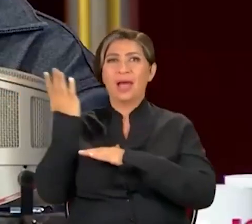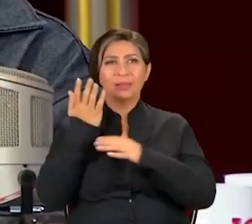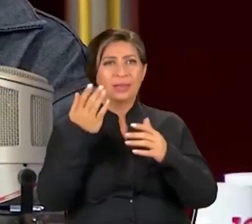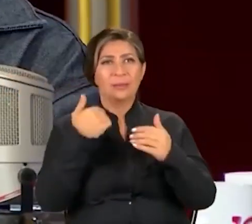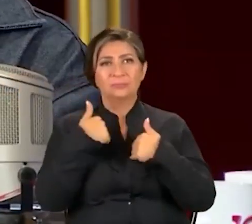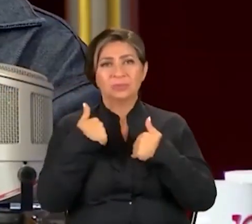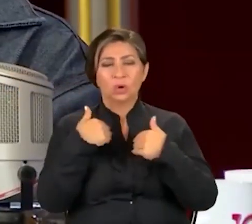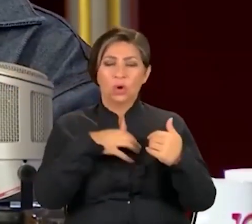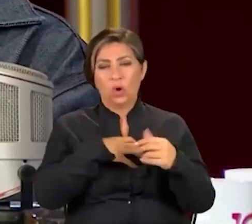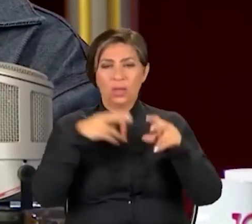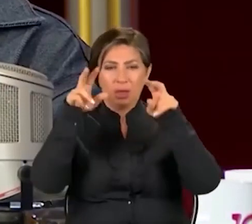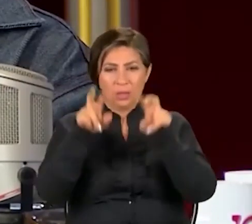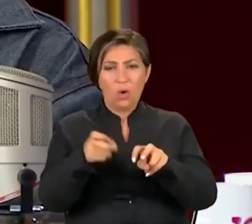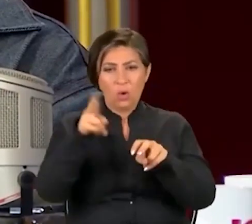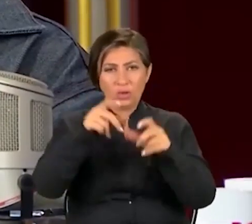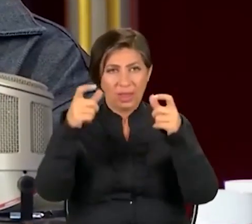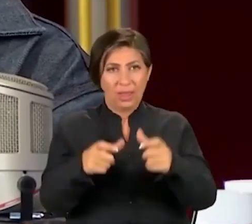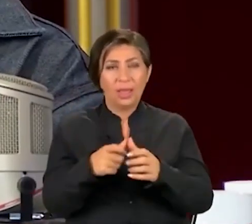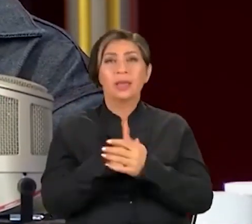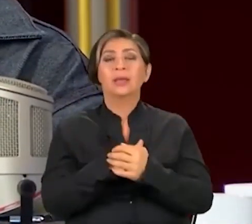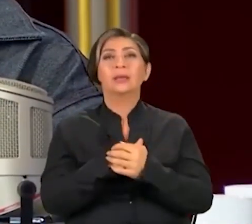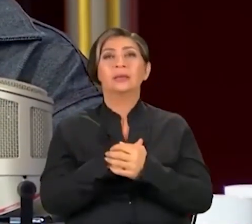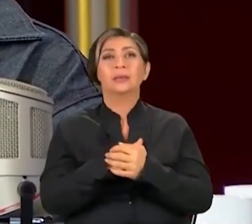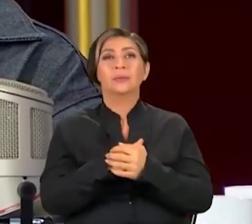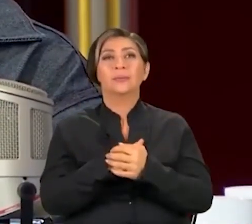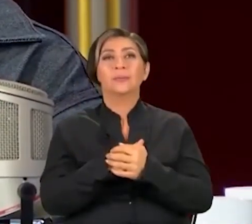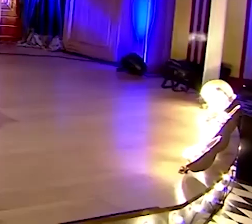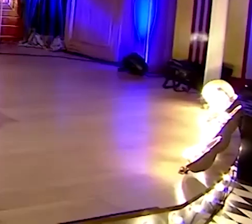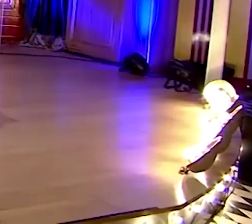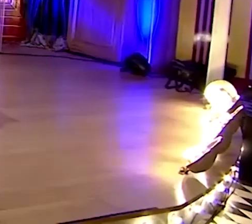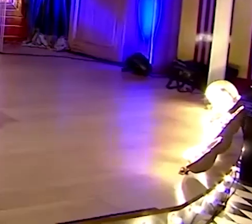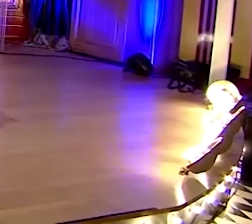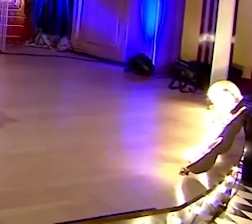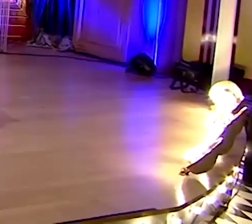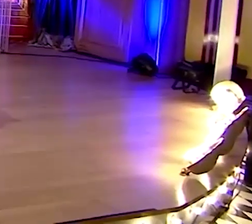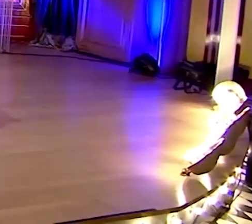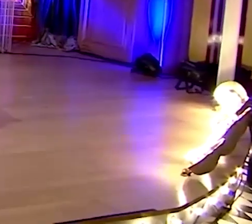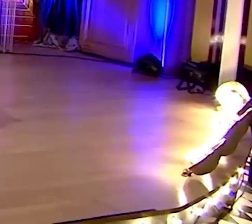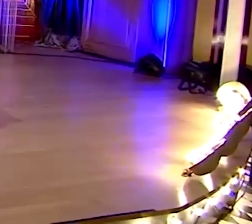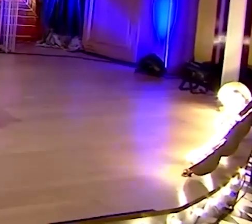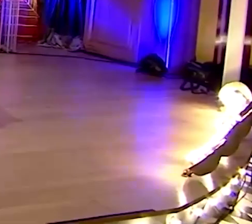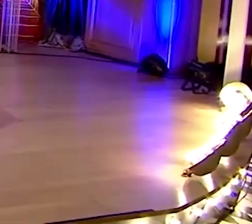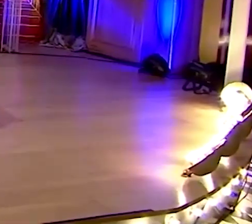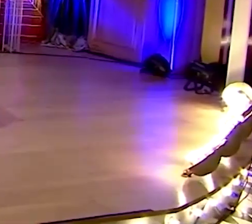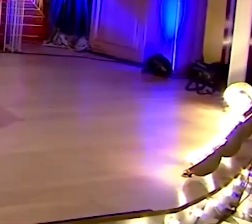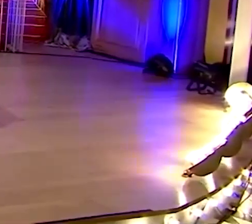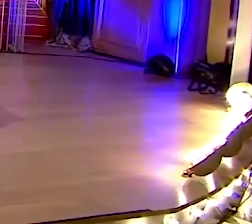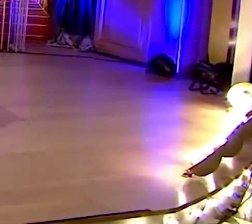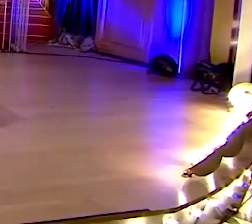Biz Konya'ya yerleşiyoruz, öldüğü yere. Köken olarak Türkmeniz biz.